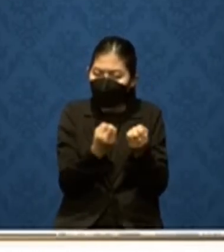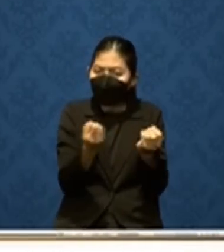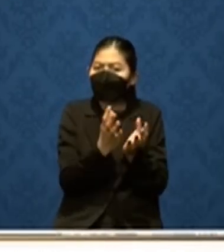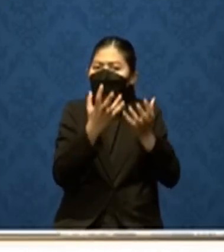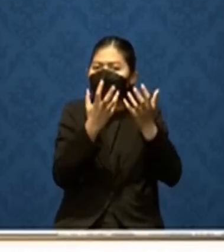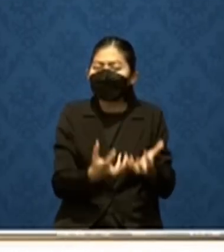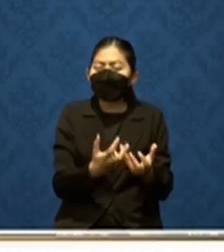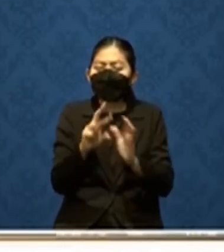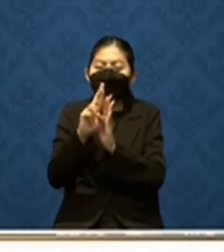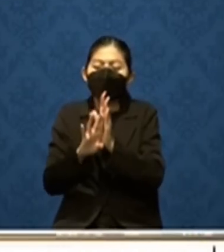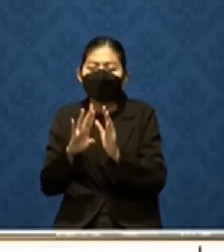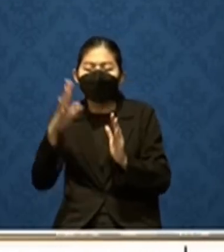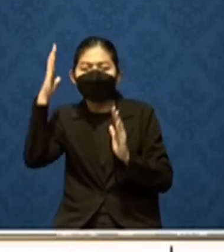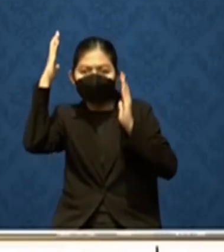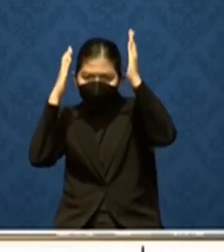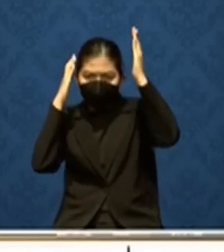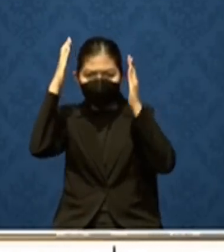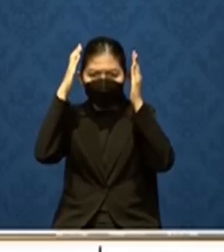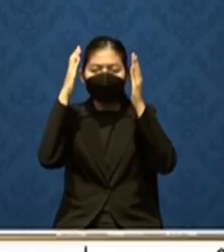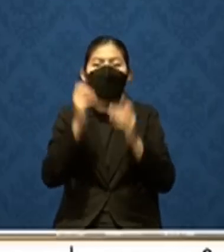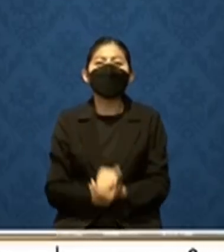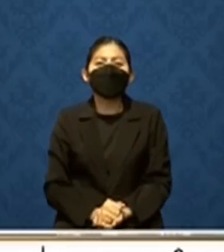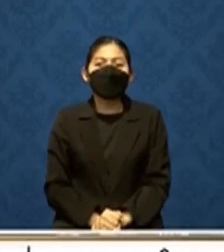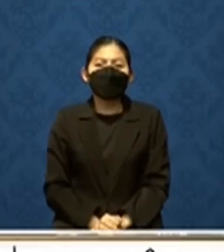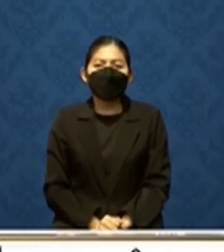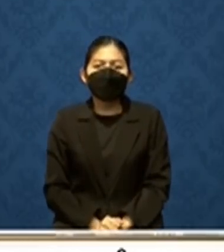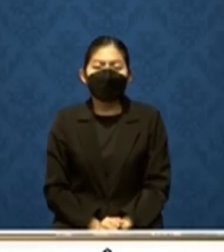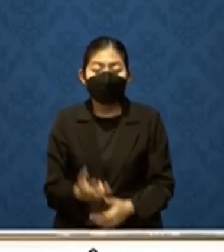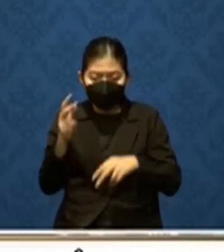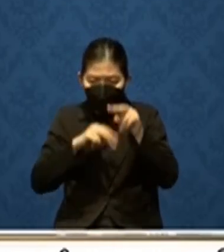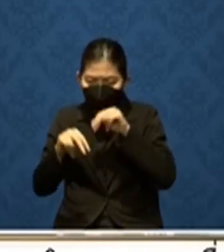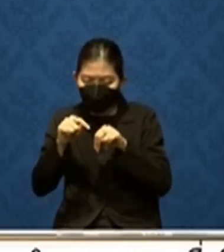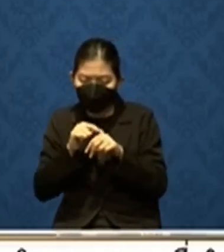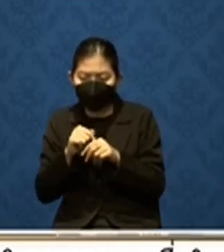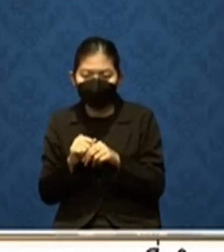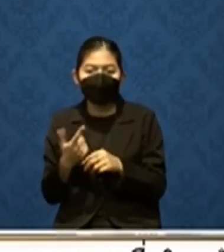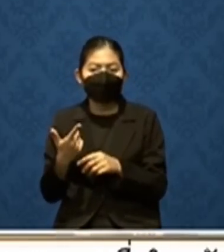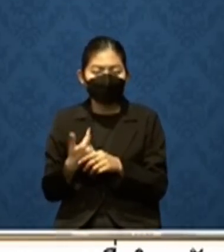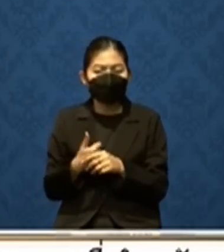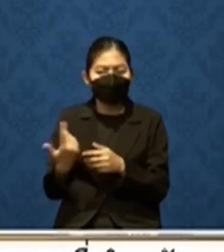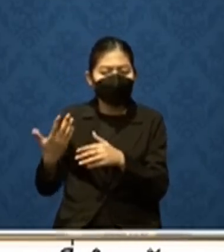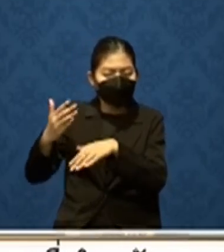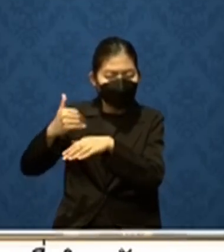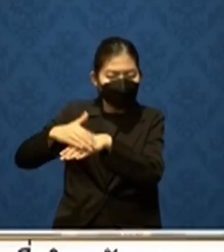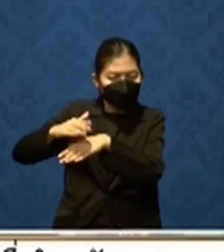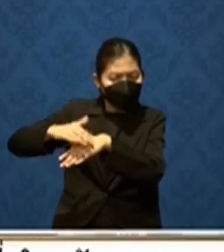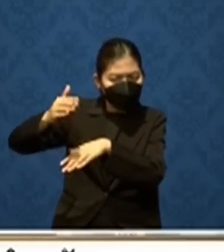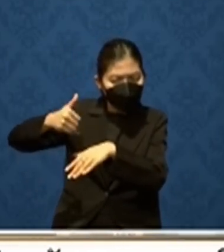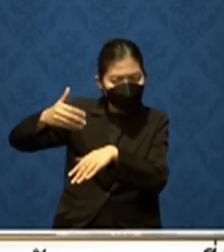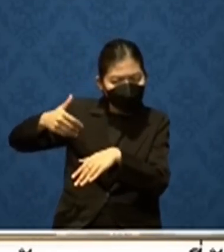ประชาธิปไตยครอบงำที่นำพรรคการเมืองที่สมยอมให้ท่านชี้นำ